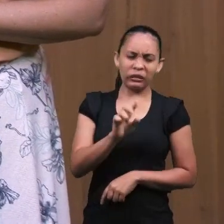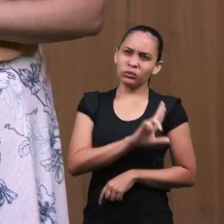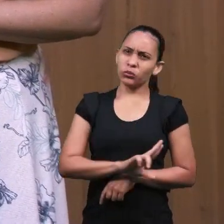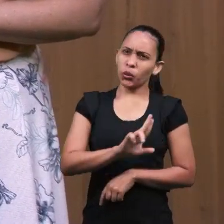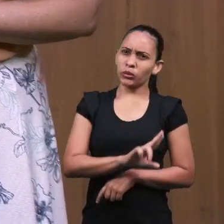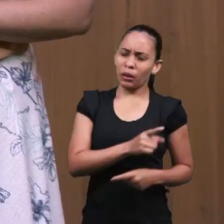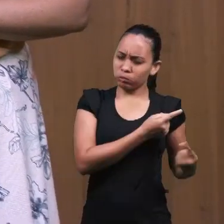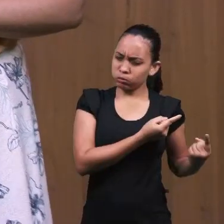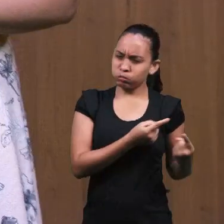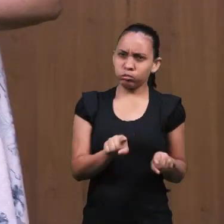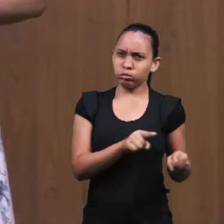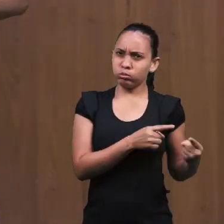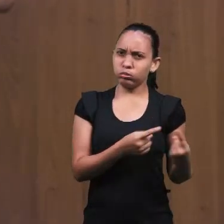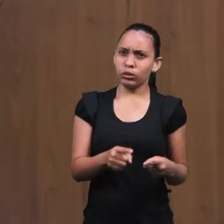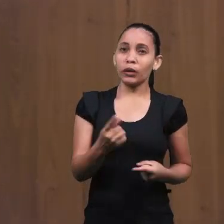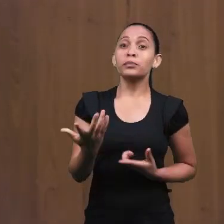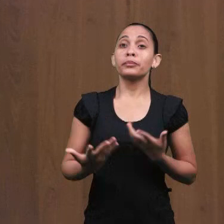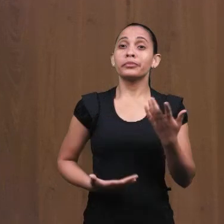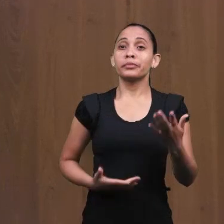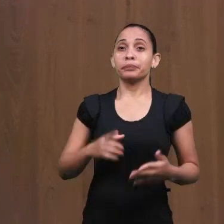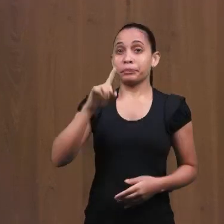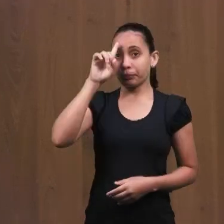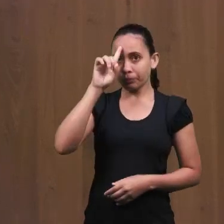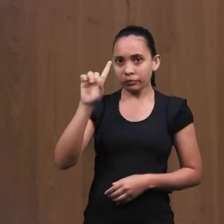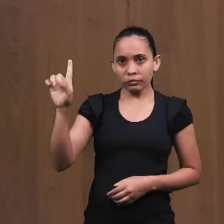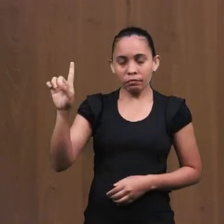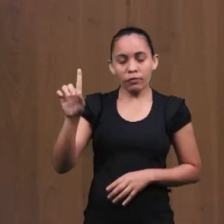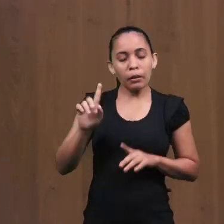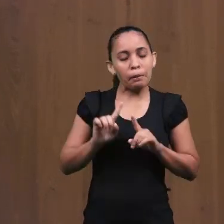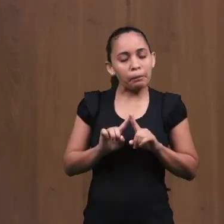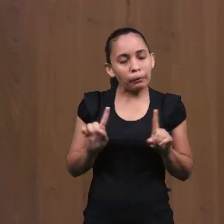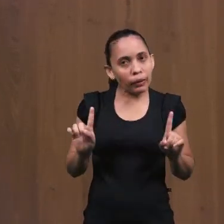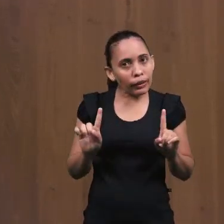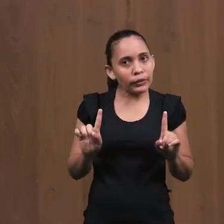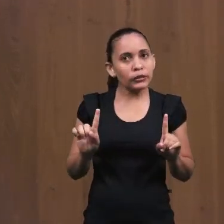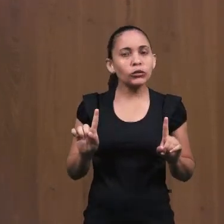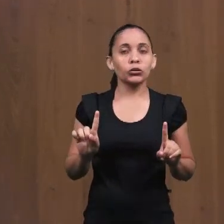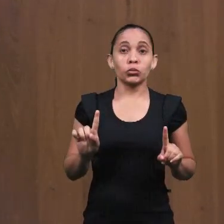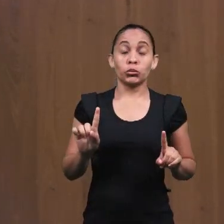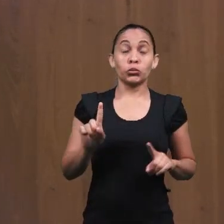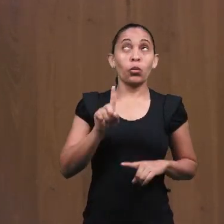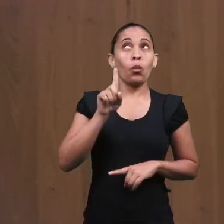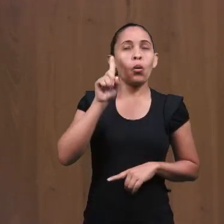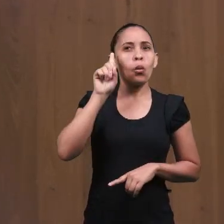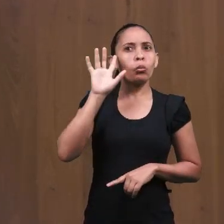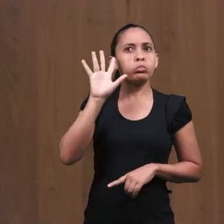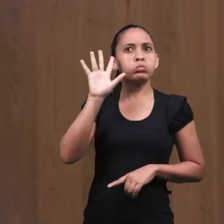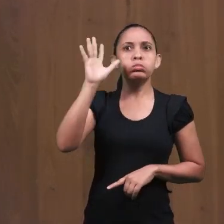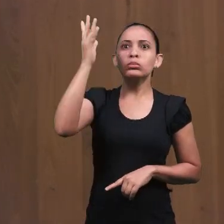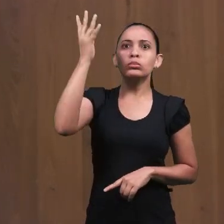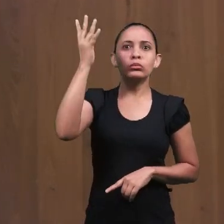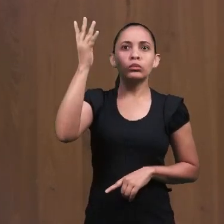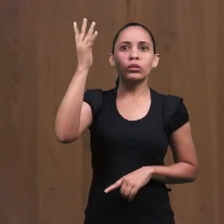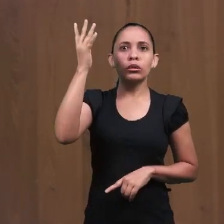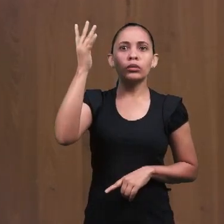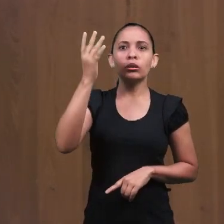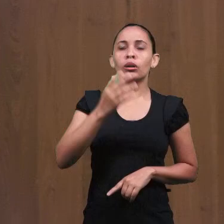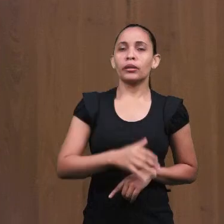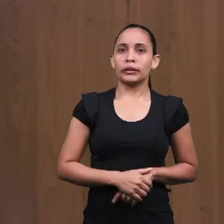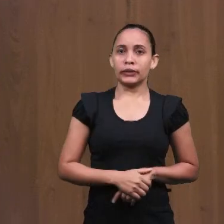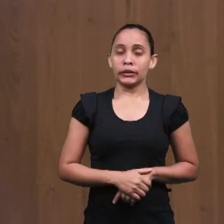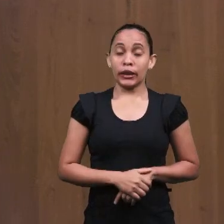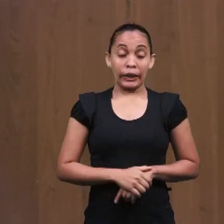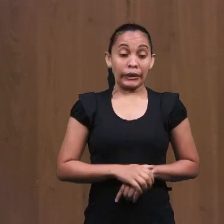des chrétiens. Mais un jour, dans le chemin vers Damas, Saul, il a eu une expérience